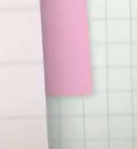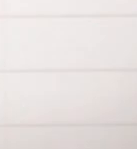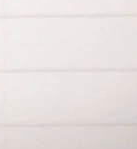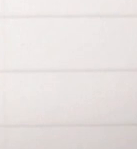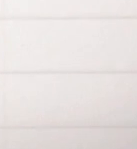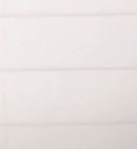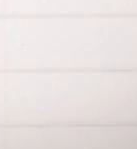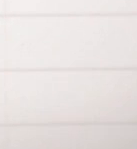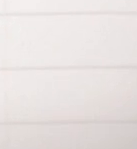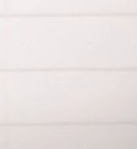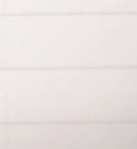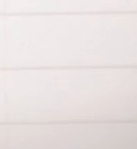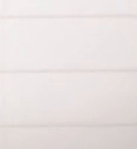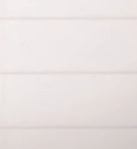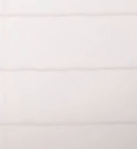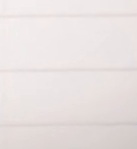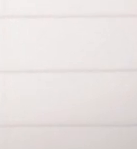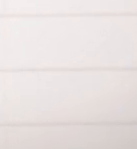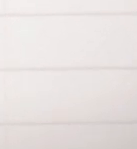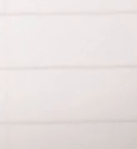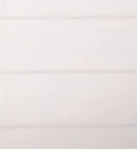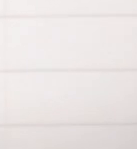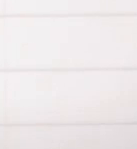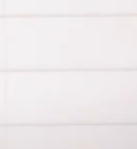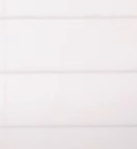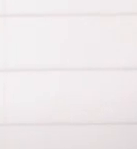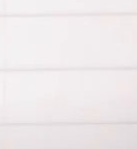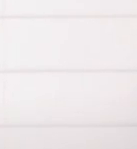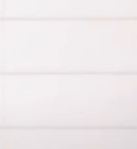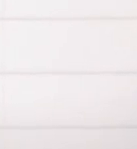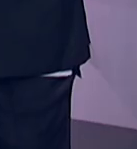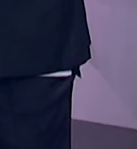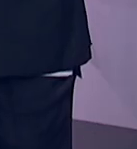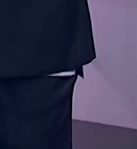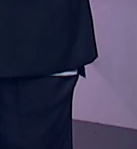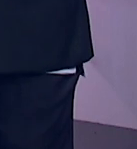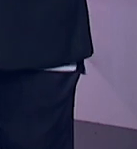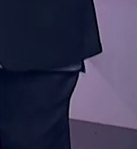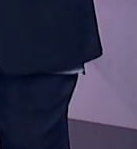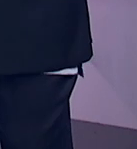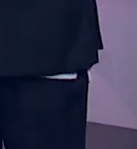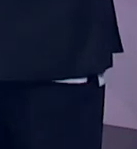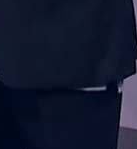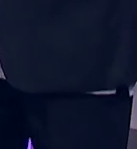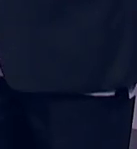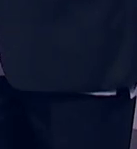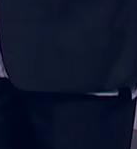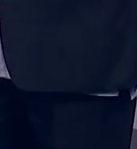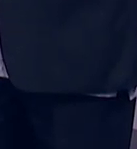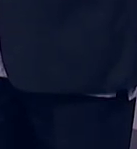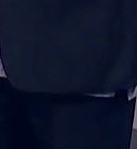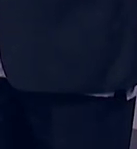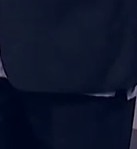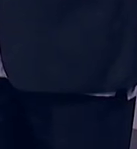Hukumnya adalah wajib, Ustaz. Wah, hukumnya wajib. Betul kan ni kan? Sebab dalam hukum ni banyak kan? Okey, kita tengok jawapannya. Betul atau